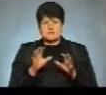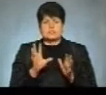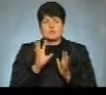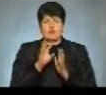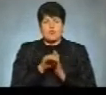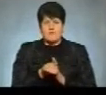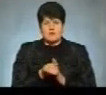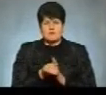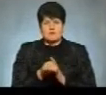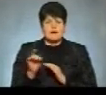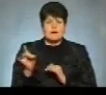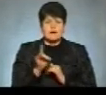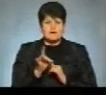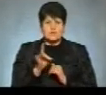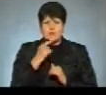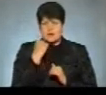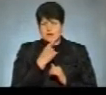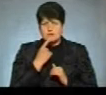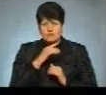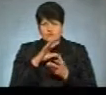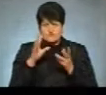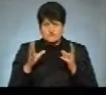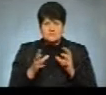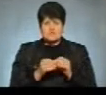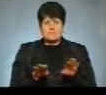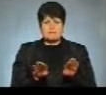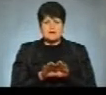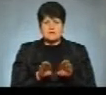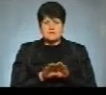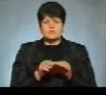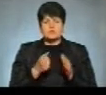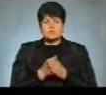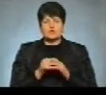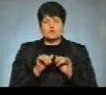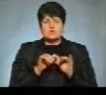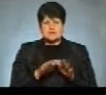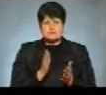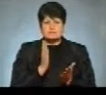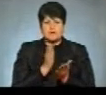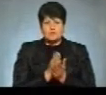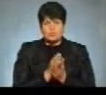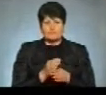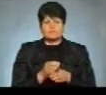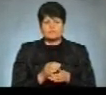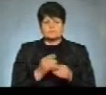впровадження регіональних мов взагалі прирівнюються до дій, спрямованих на насильницьку зміну та